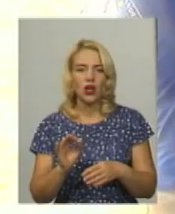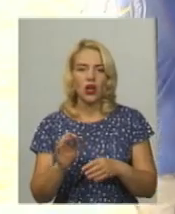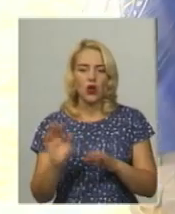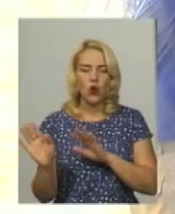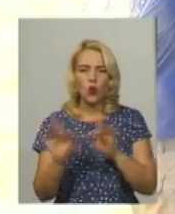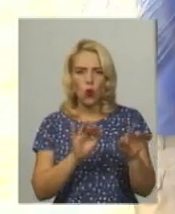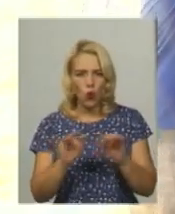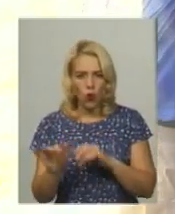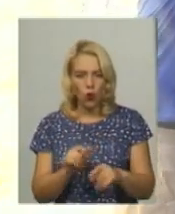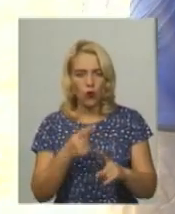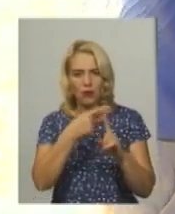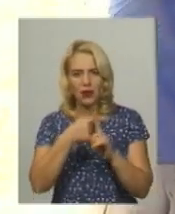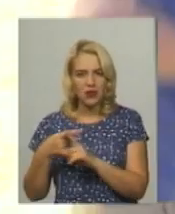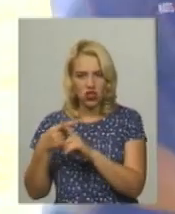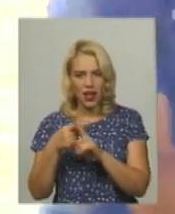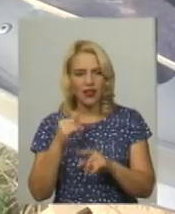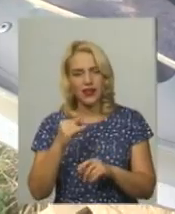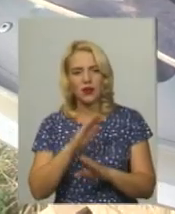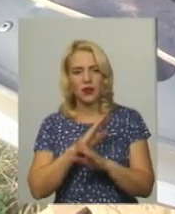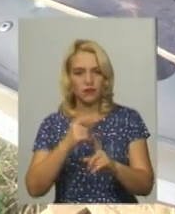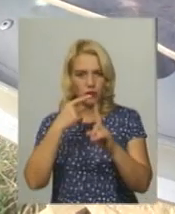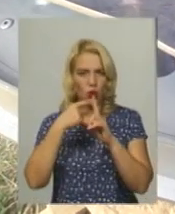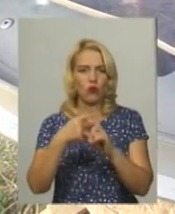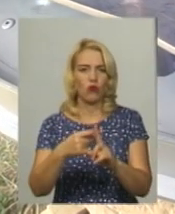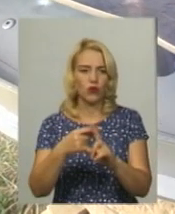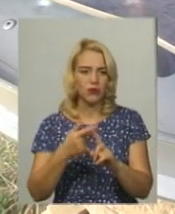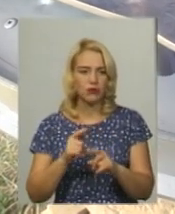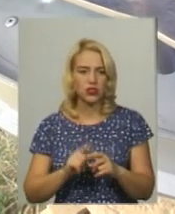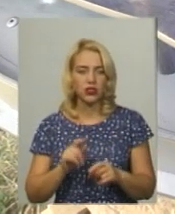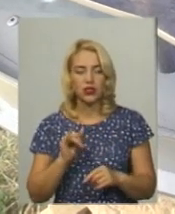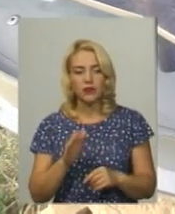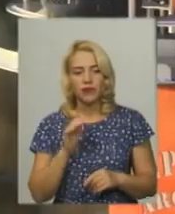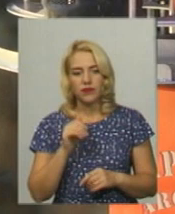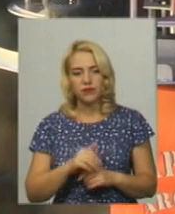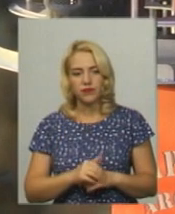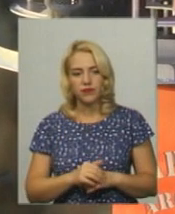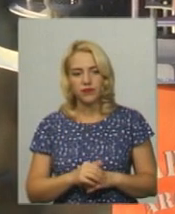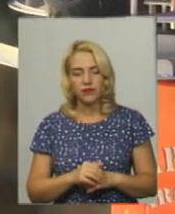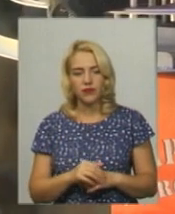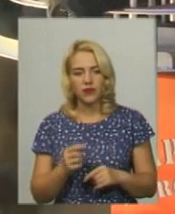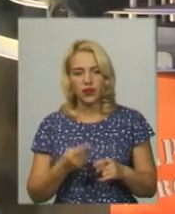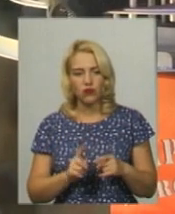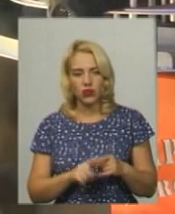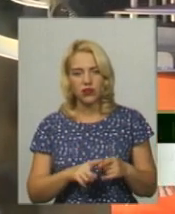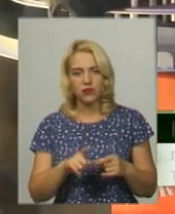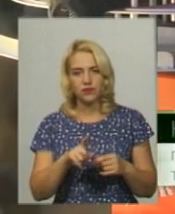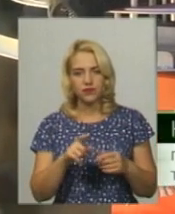Трофімов показує машину з назвою «Лапорта Флуфлу». Завтра вона вистрілюватиме в повітря гумові тарілки. Вона